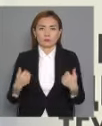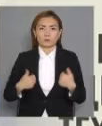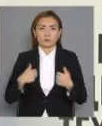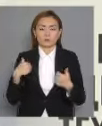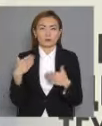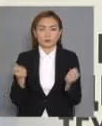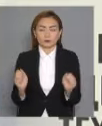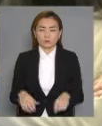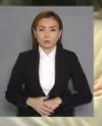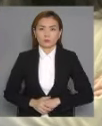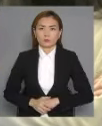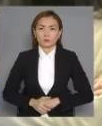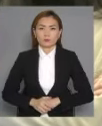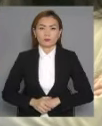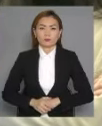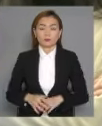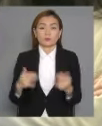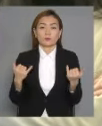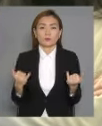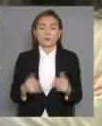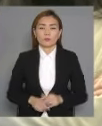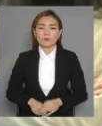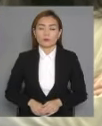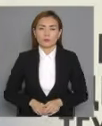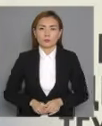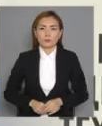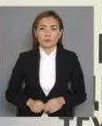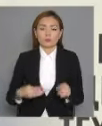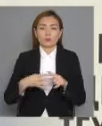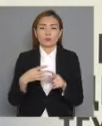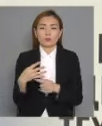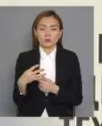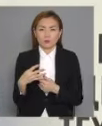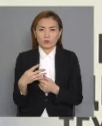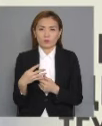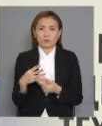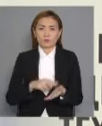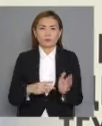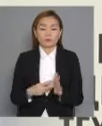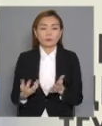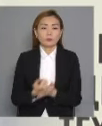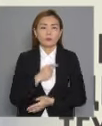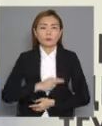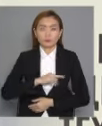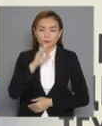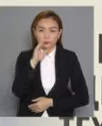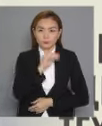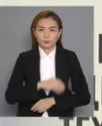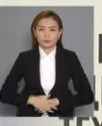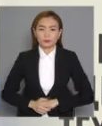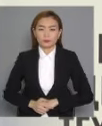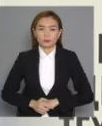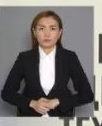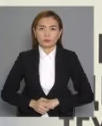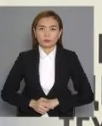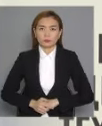келтіріп алуымыз керек. Сол мысалы қазір 4 бағыт бойынша менше 4 жетістікке жеткен жобалар бар. Мен